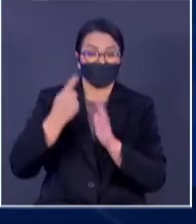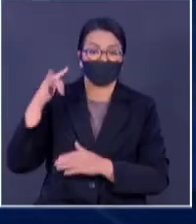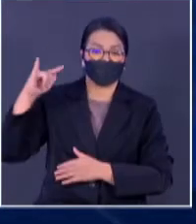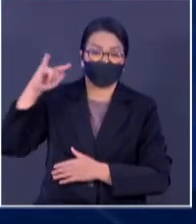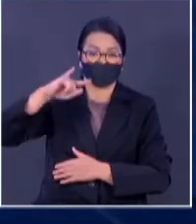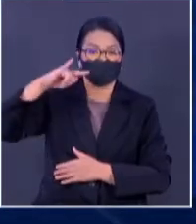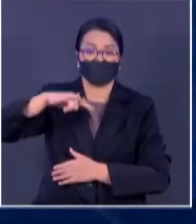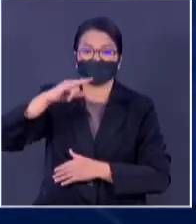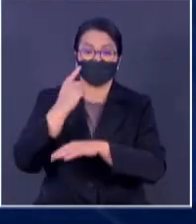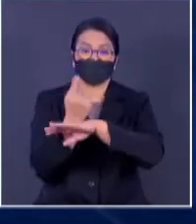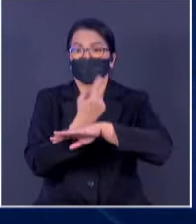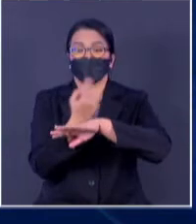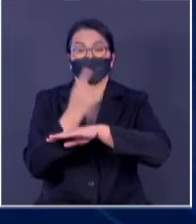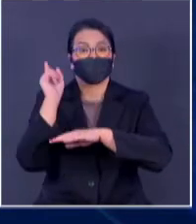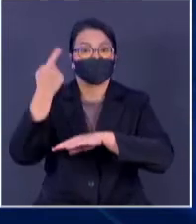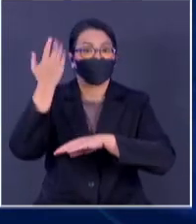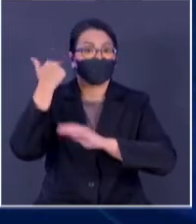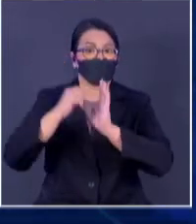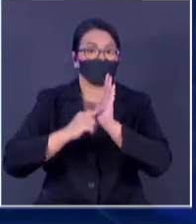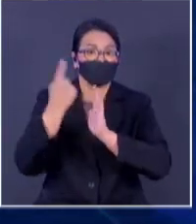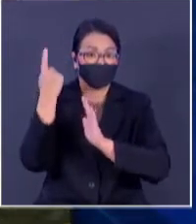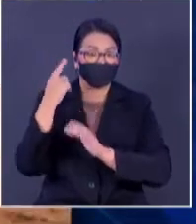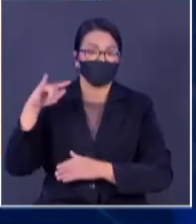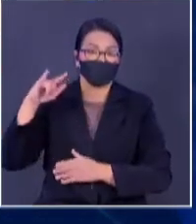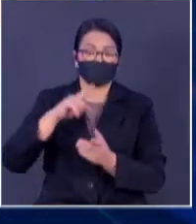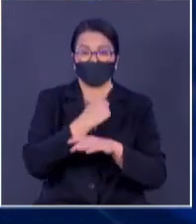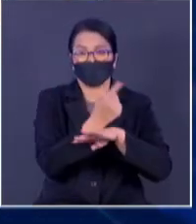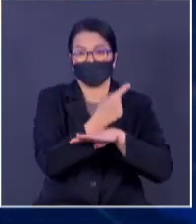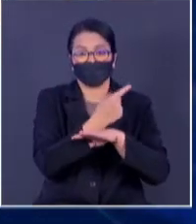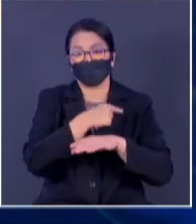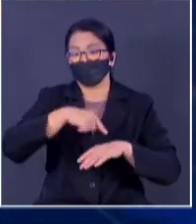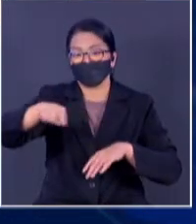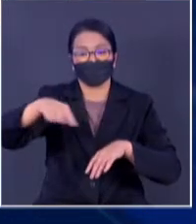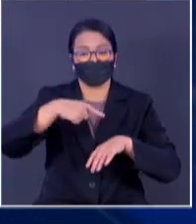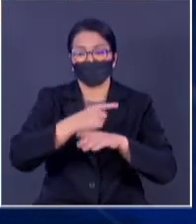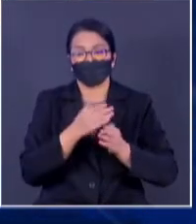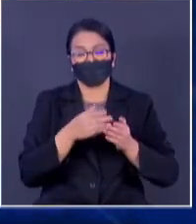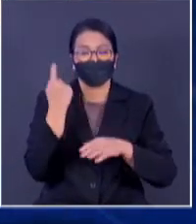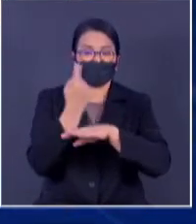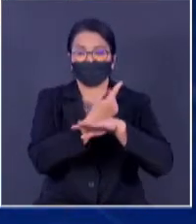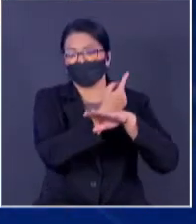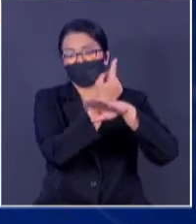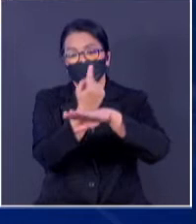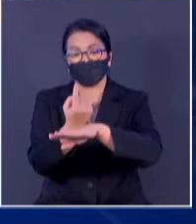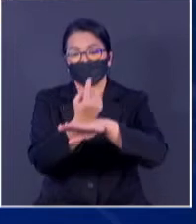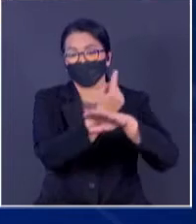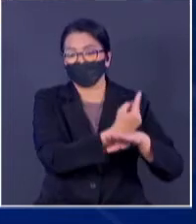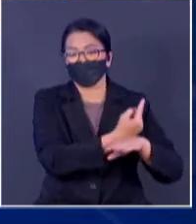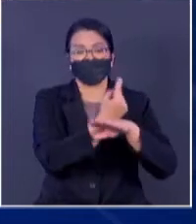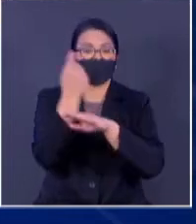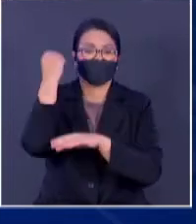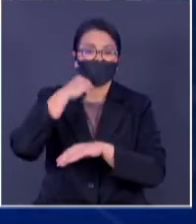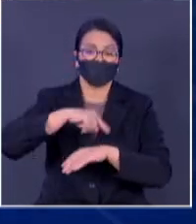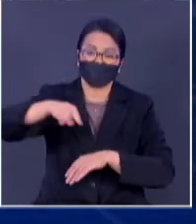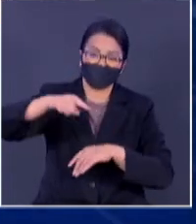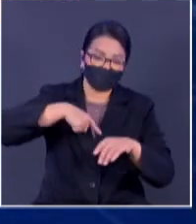เฮลิคอปเตอร์ของสำนักงานตำรวจแห่งชาติโดยบินไปกลับรวมแล้วหลายครั้งน้องๆ นักเรียนที่อยู่บนดอยบางโรงเรียนรถยนต์เ